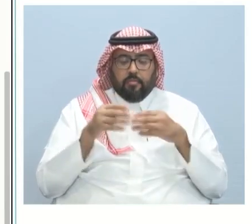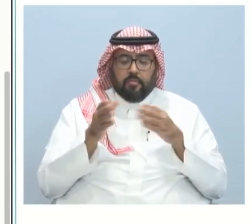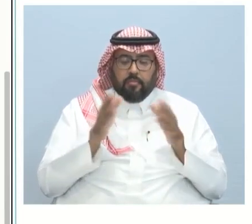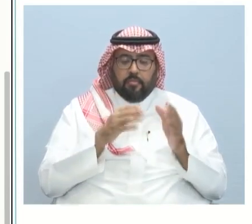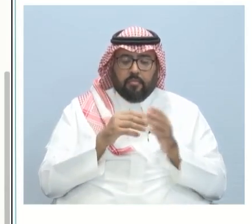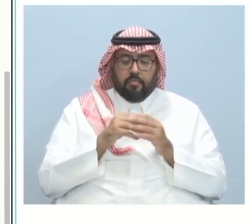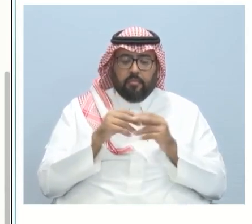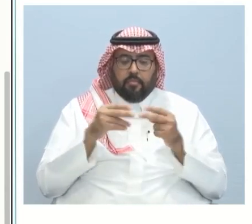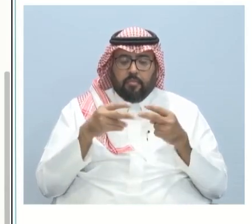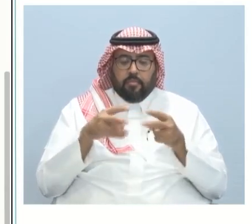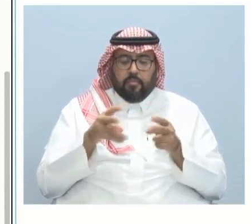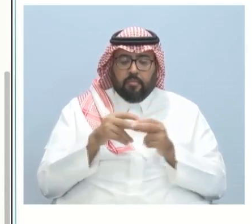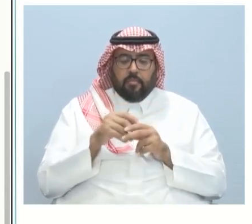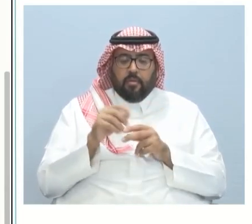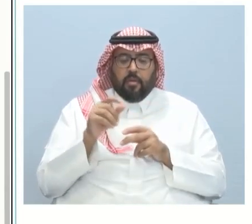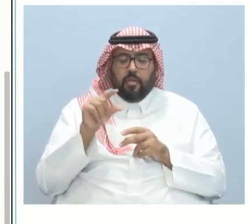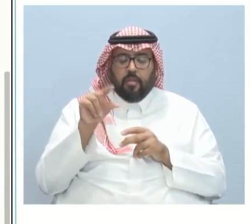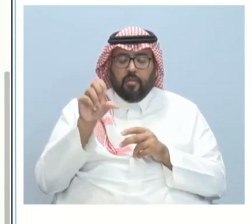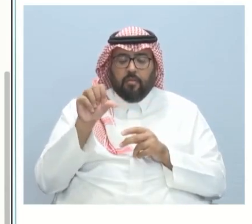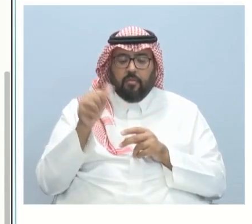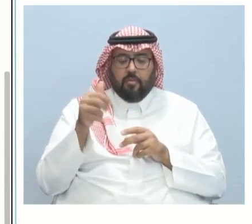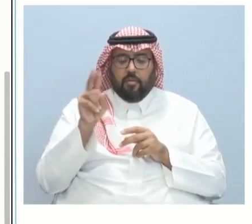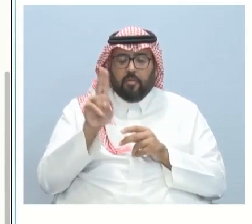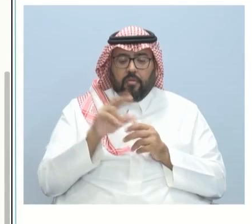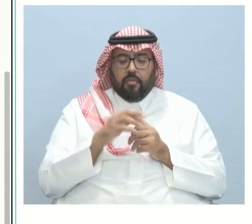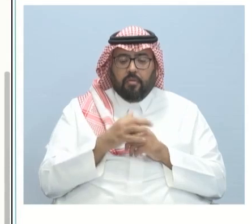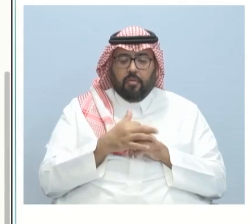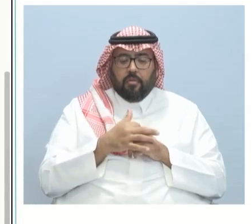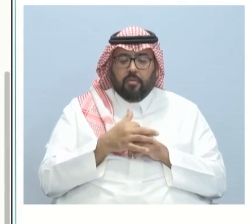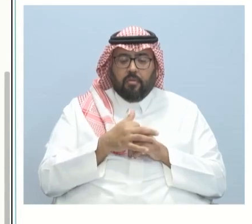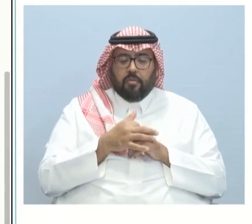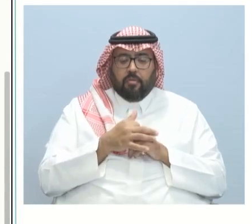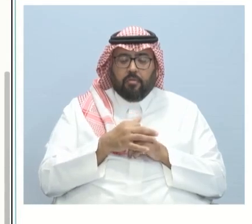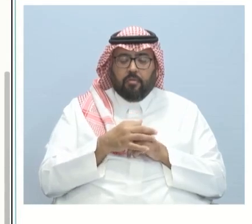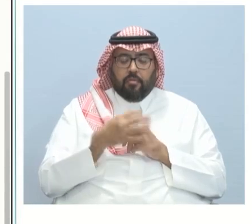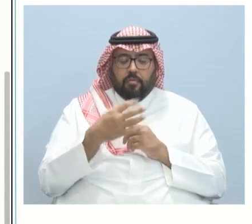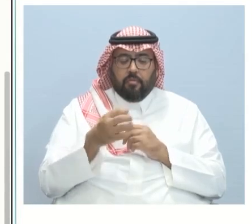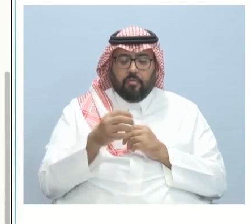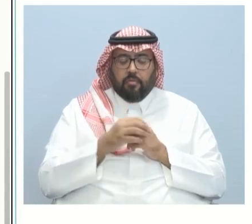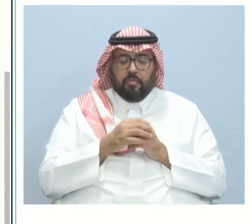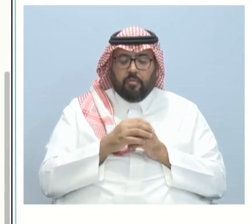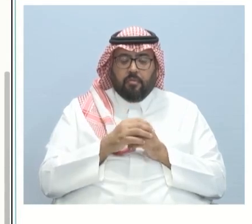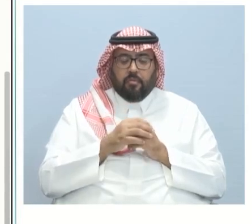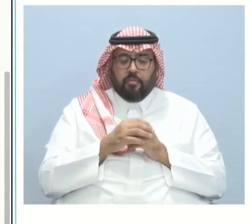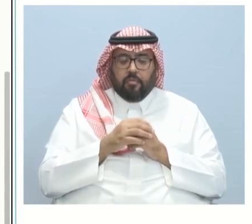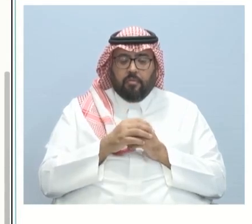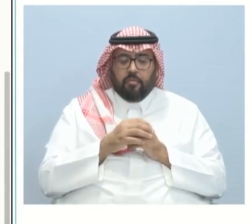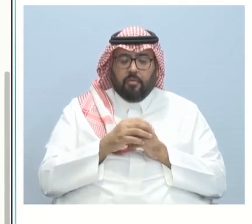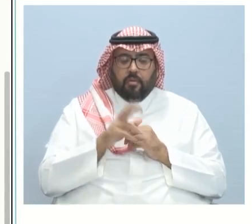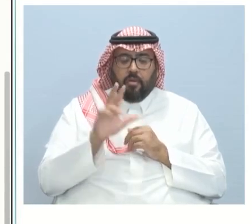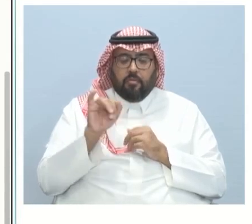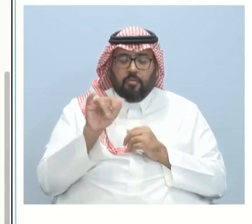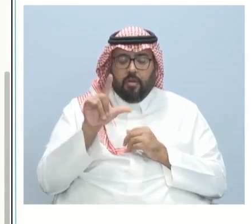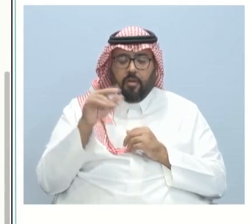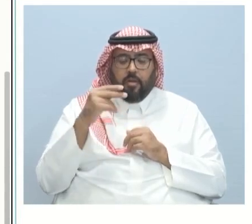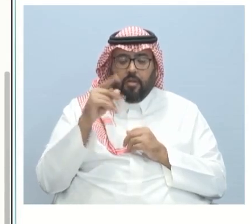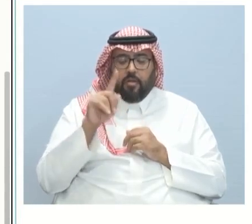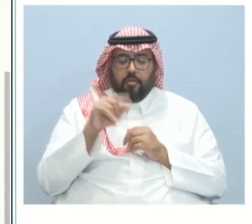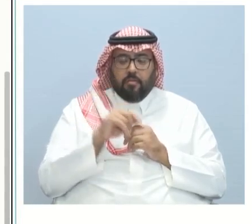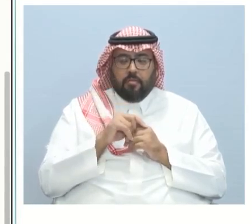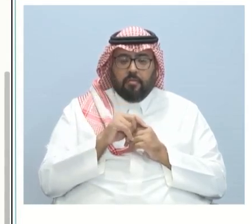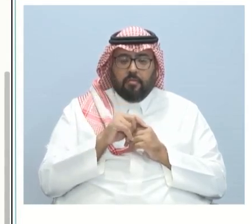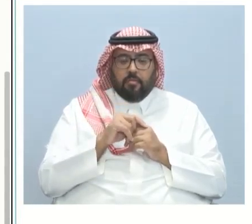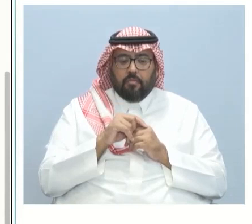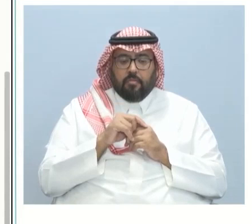على زر بدايه من شريط الادوات بعد تحميل ملعب وبعد تحميل الملعب بعد